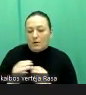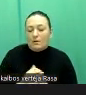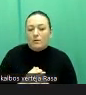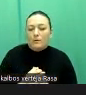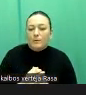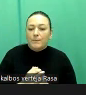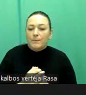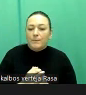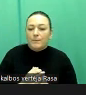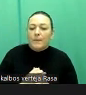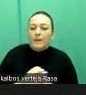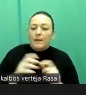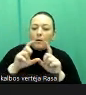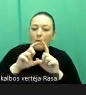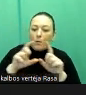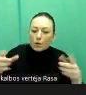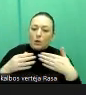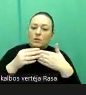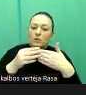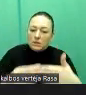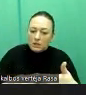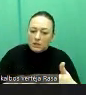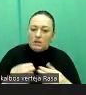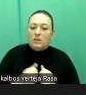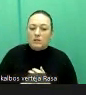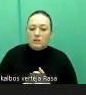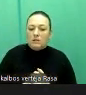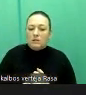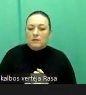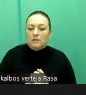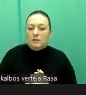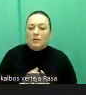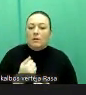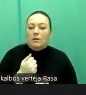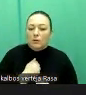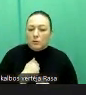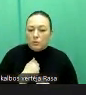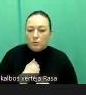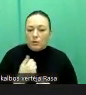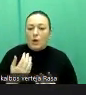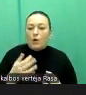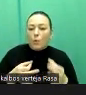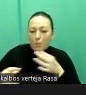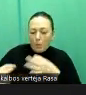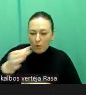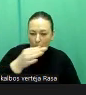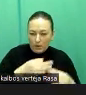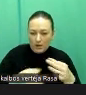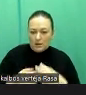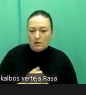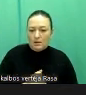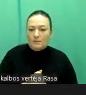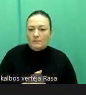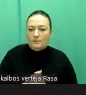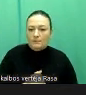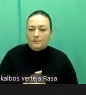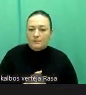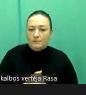tais mokyklų lyderystės klausimais ir turėjau Bostvanoje projektą